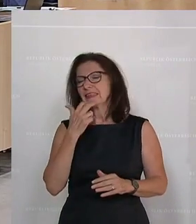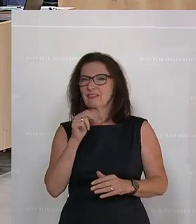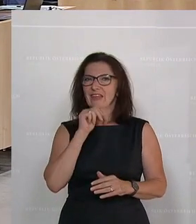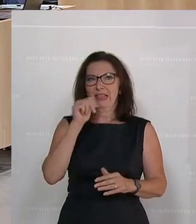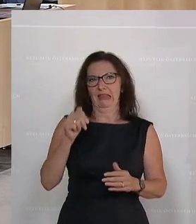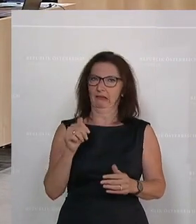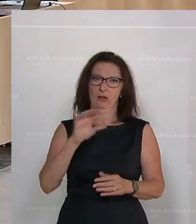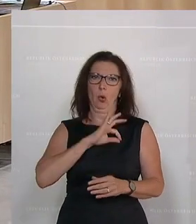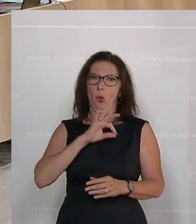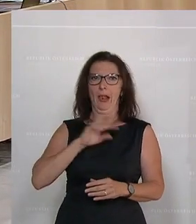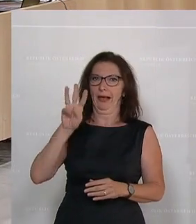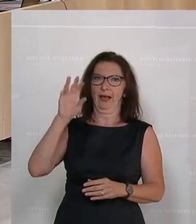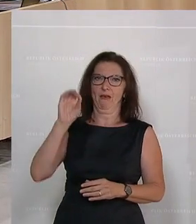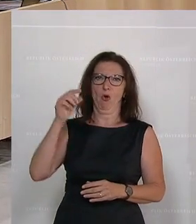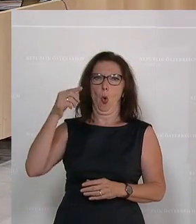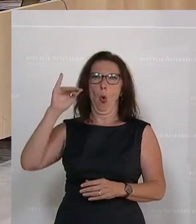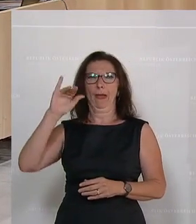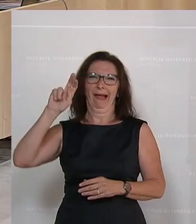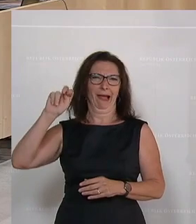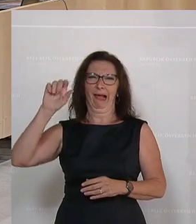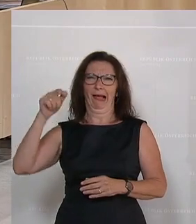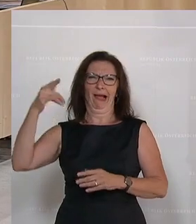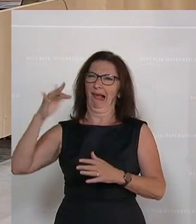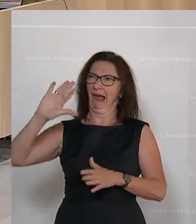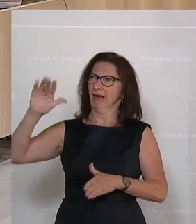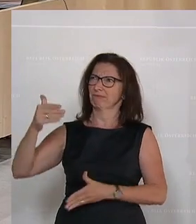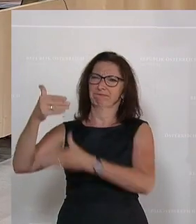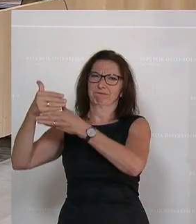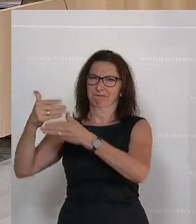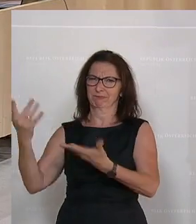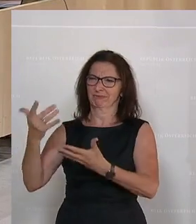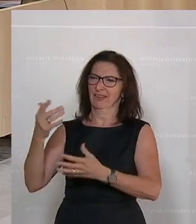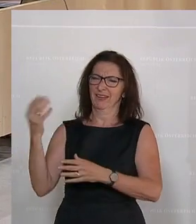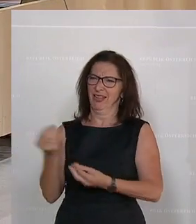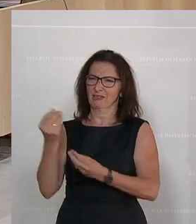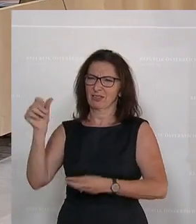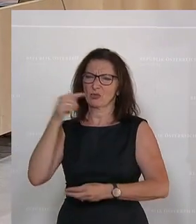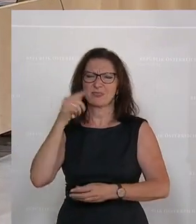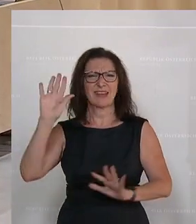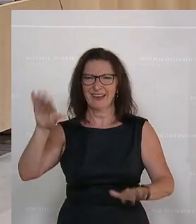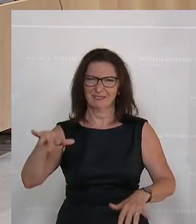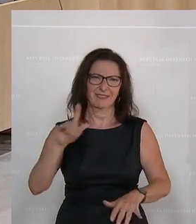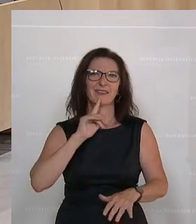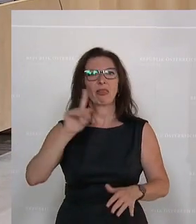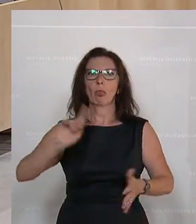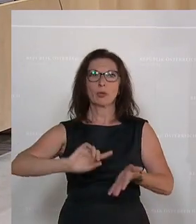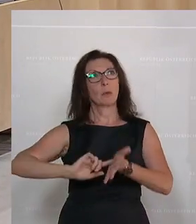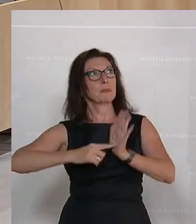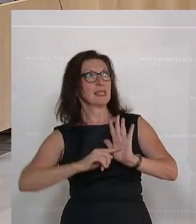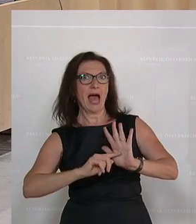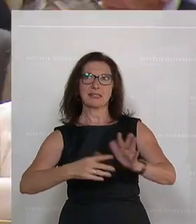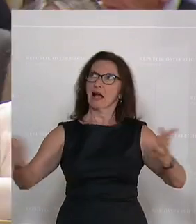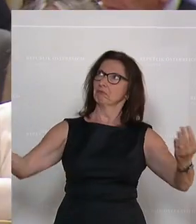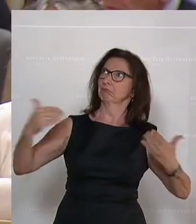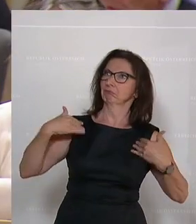wirklich gesagt hat ein lassen es ist kein gutes paket das ist ein jackett dem ende niemand hilft da war das werden wir später diskutieren